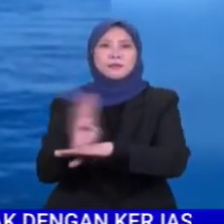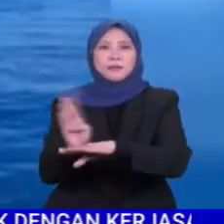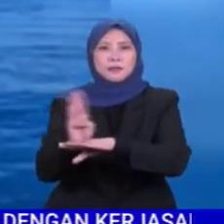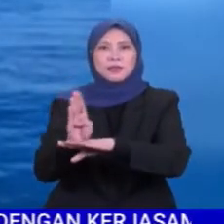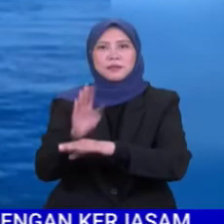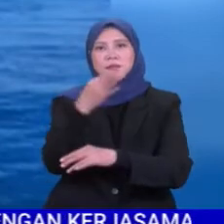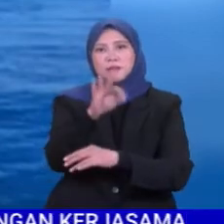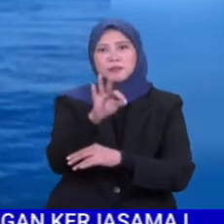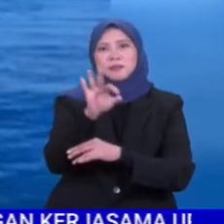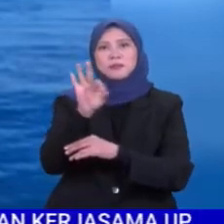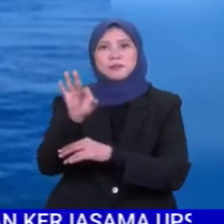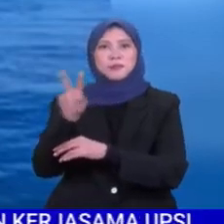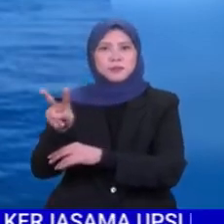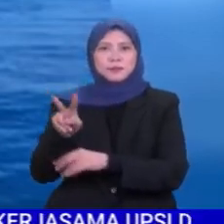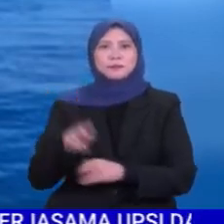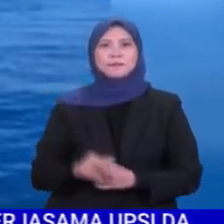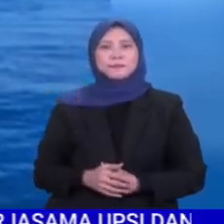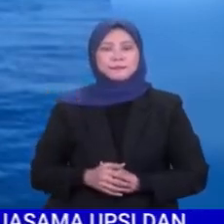1952